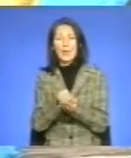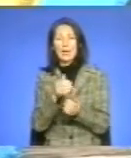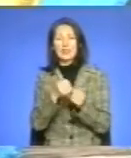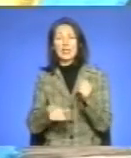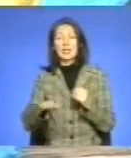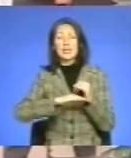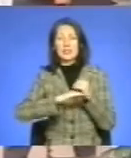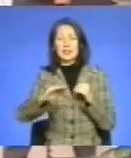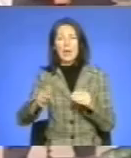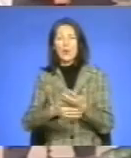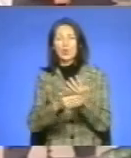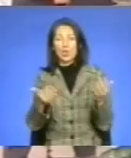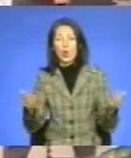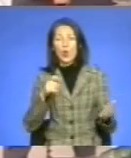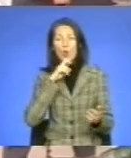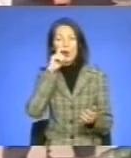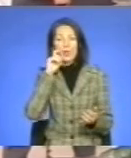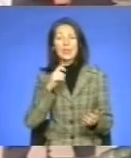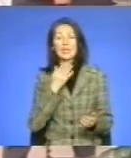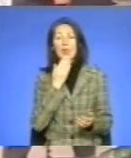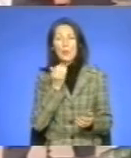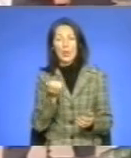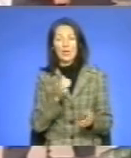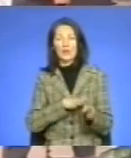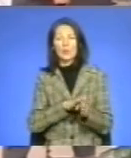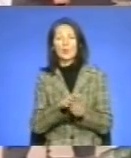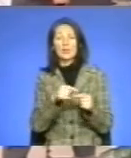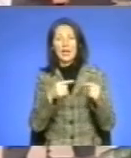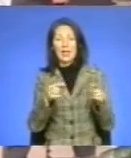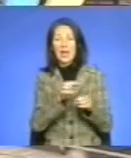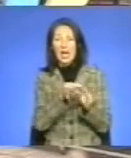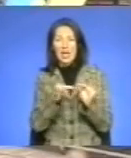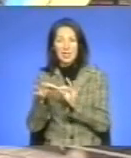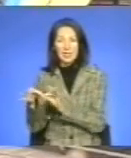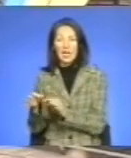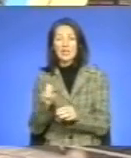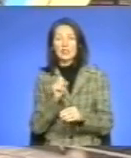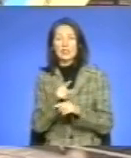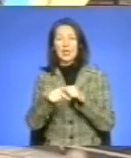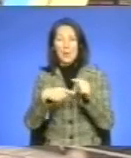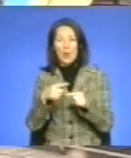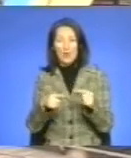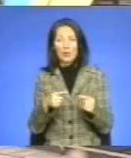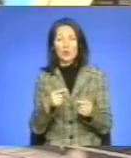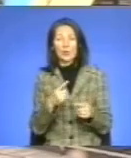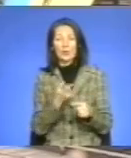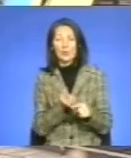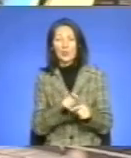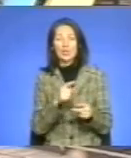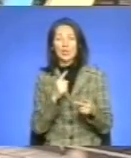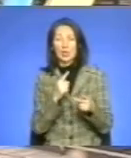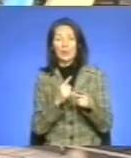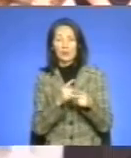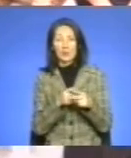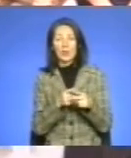милій. Сповнилися рядки із заповіту великого Тараса ще більше, ніж півтора століття тому. Відтоді 22 травня